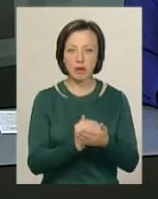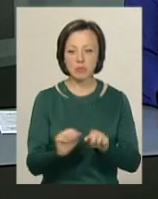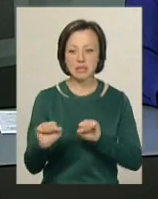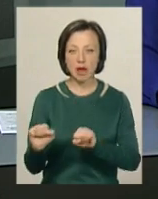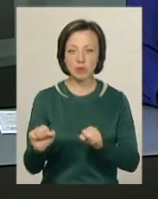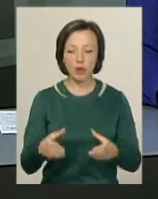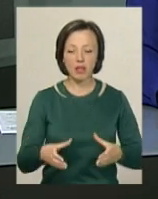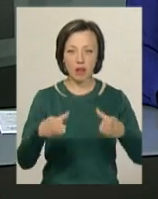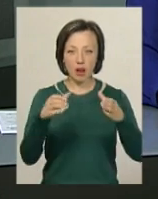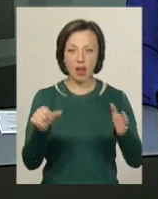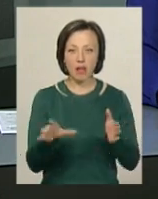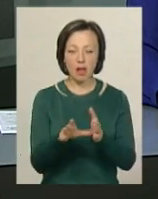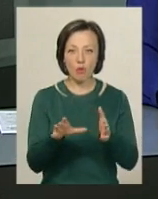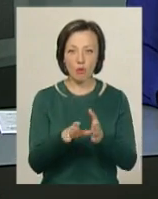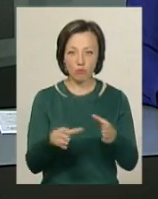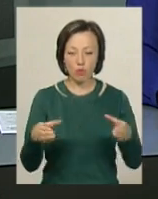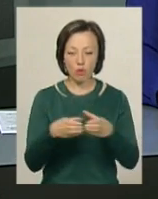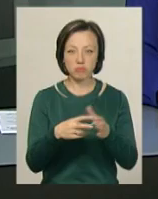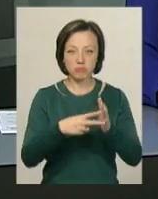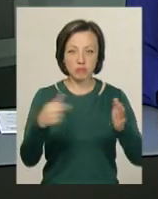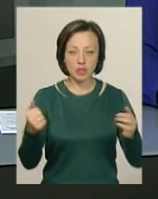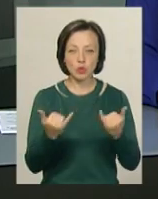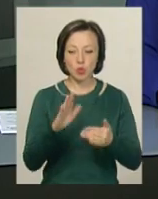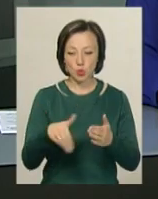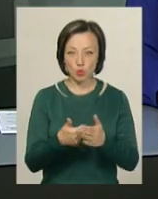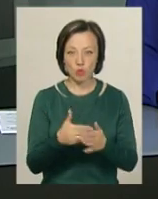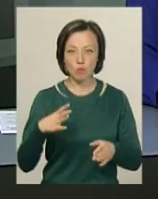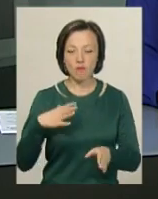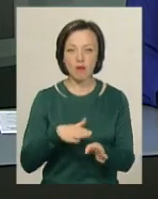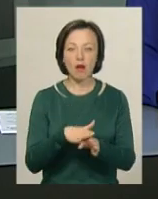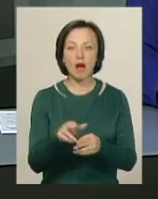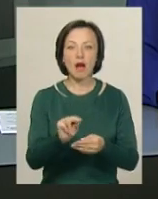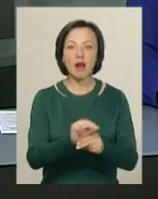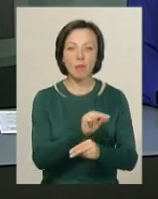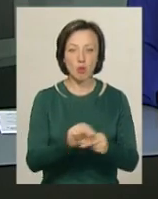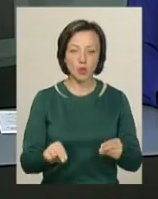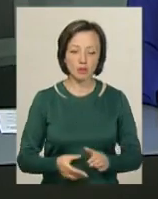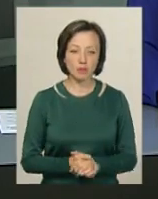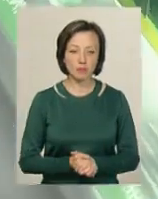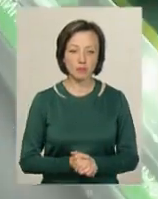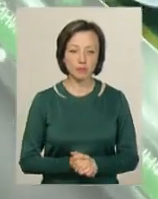генератора енергоблок номер 1 відключили. До сьогодні тривав ремонт, повідомила Тетяна Лисичук.